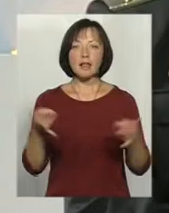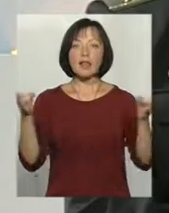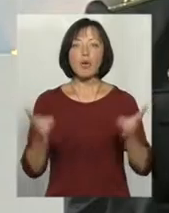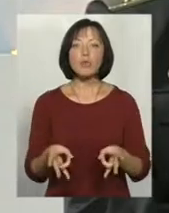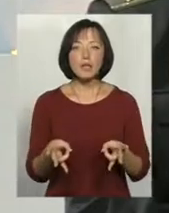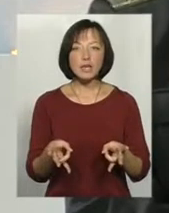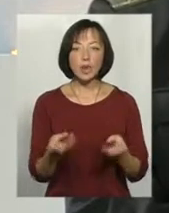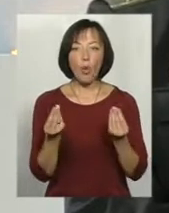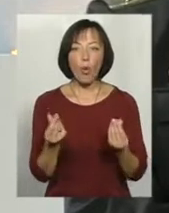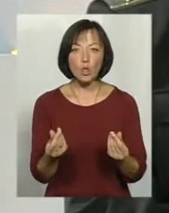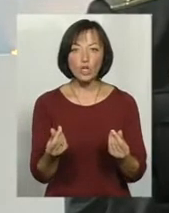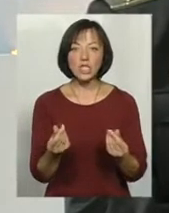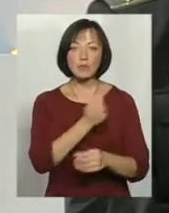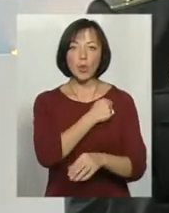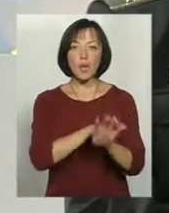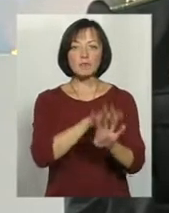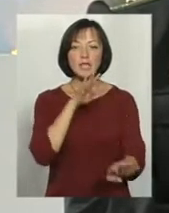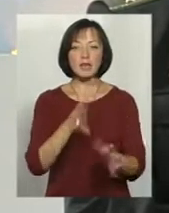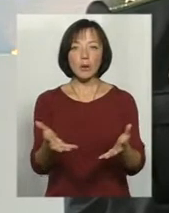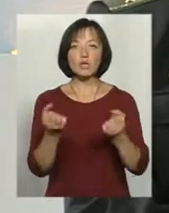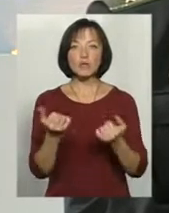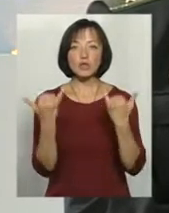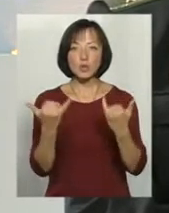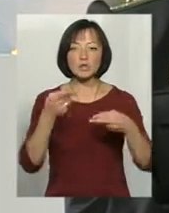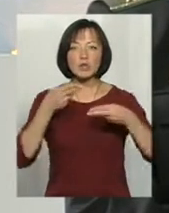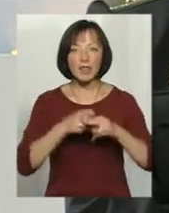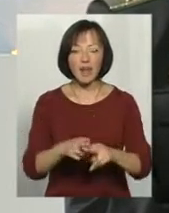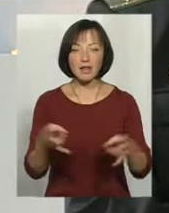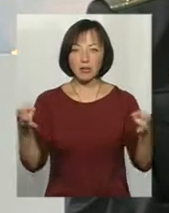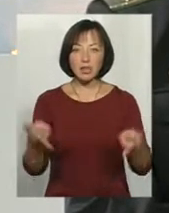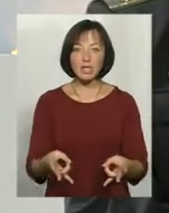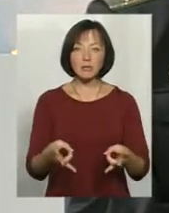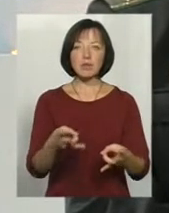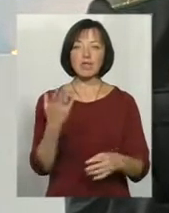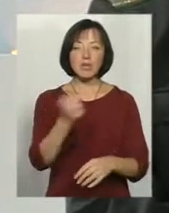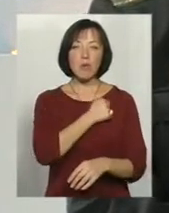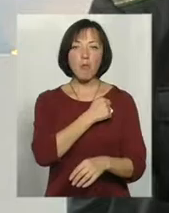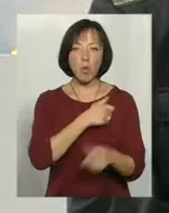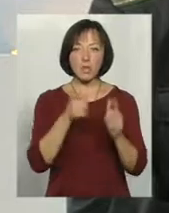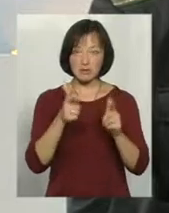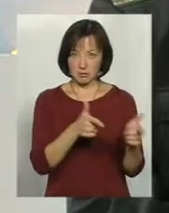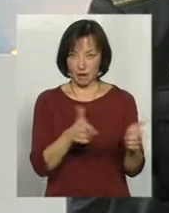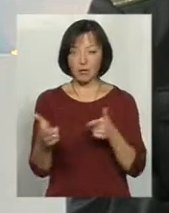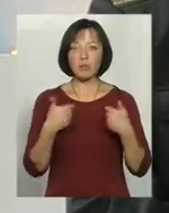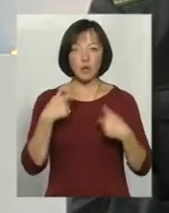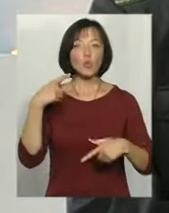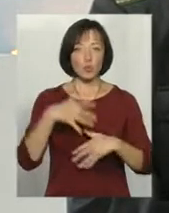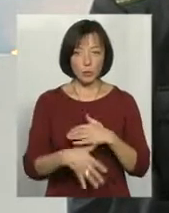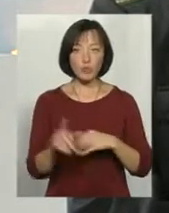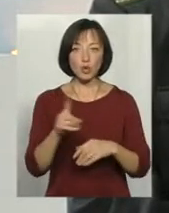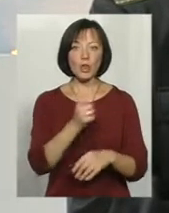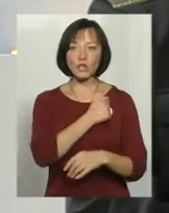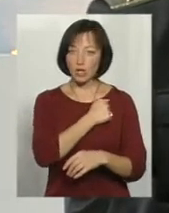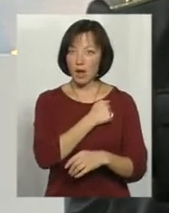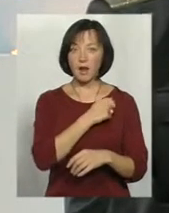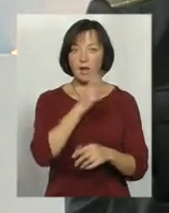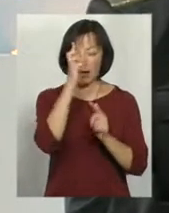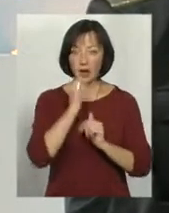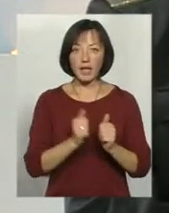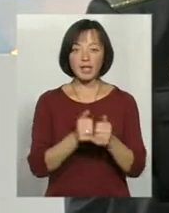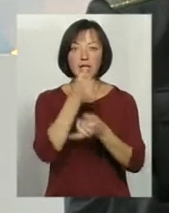необхідні кошти Збройним силам для отримання сучасної техніки, підтримання їхньої боєздатності. Ми розуміємо, що, на жаль, країна не